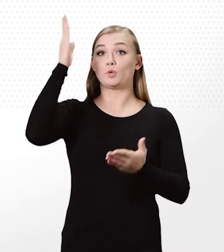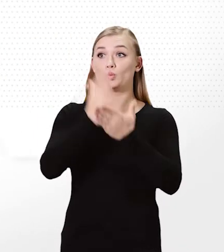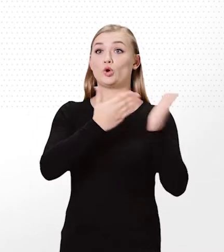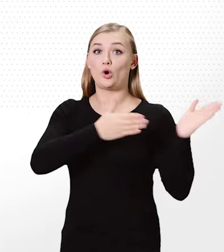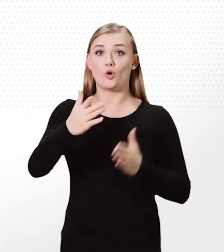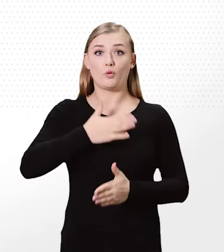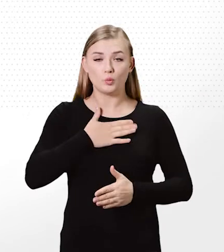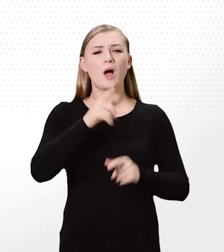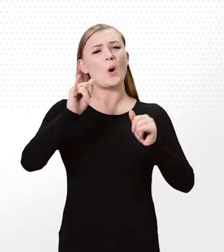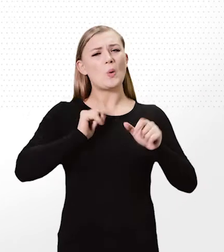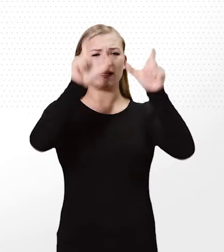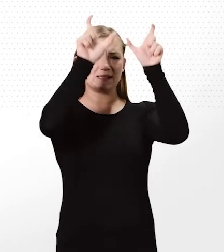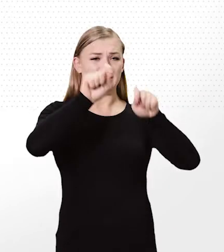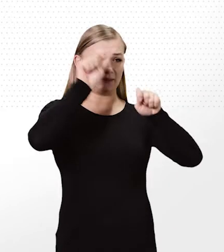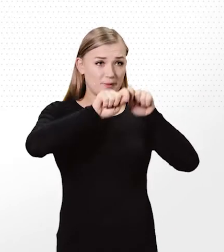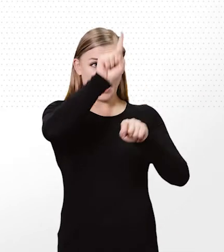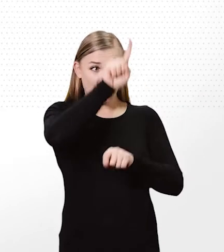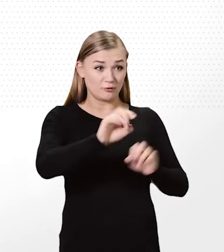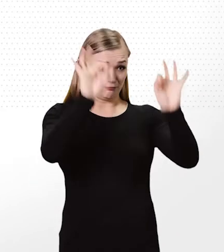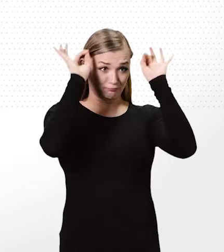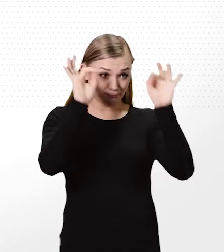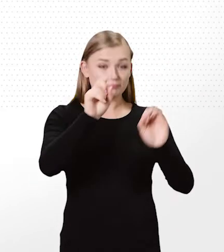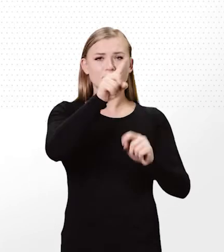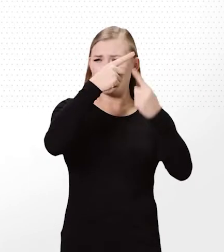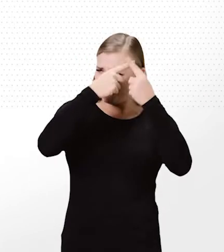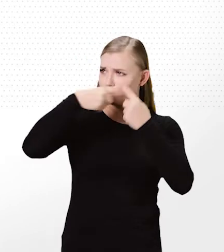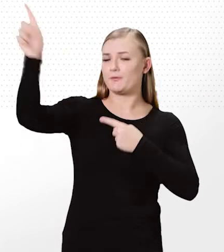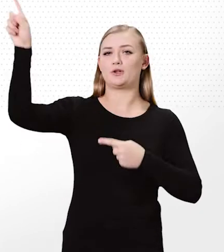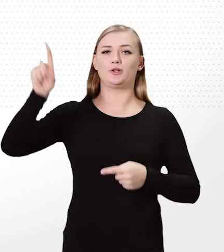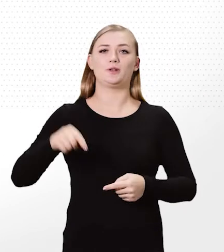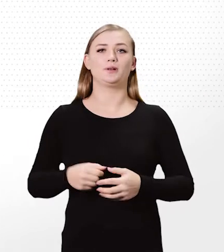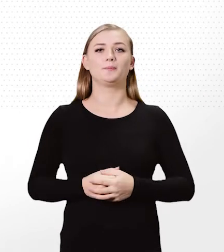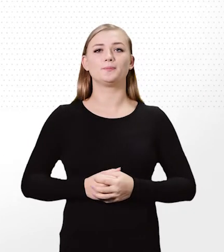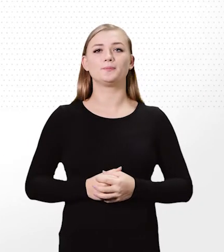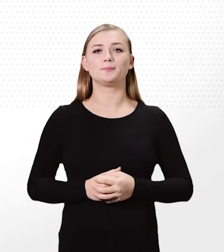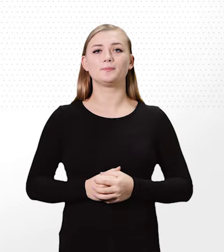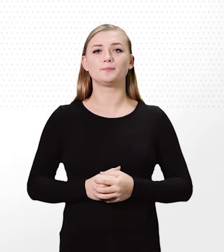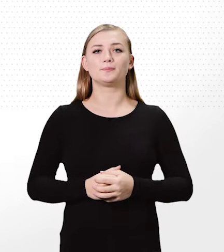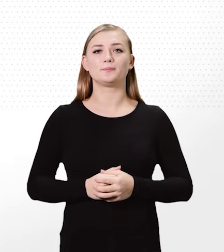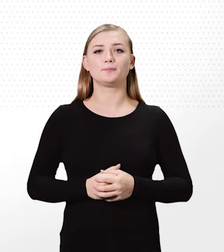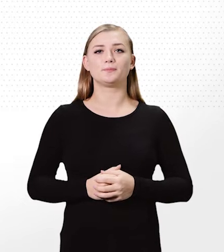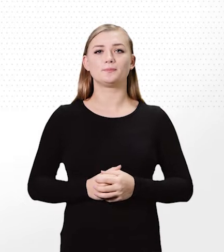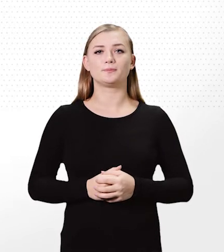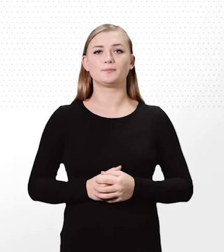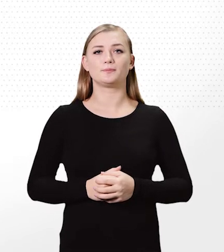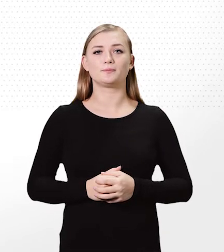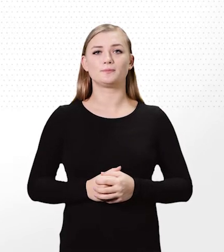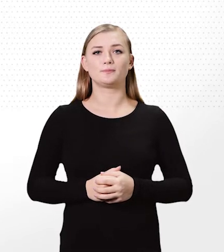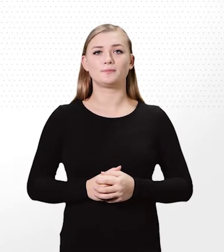Zgłoszenie jest gotowe do wysłania. Sprawdź, czy wszystko się zgadza i naciśnij przycisk Wyślij.